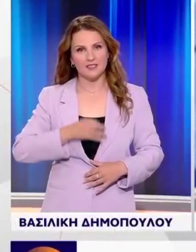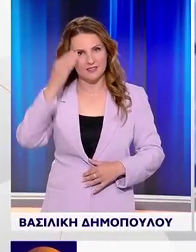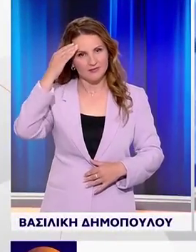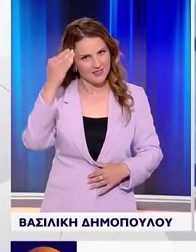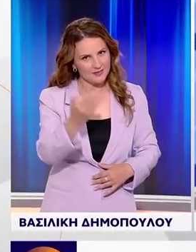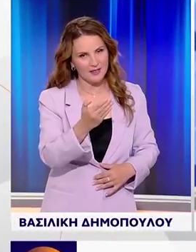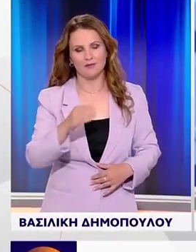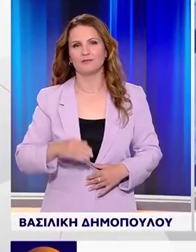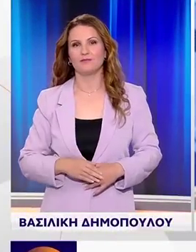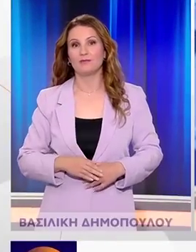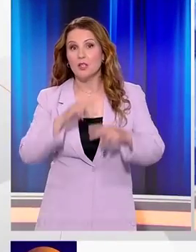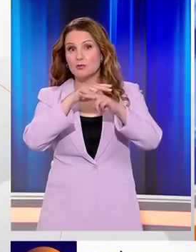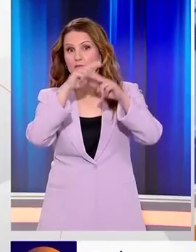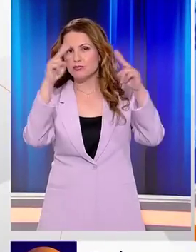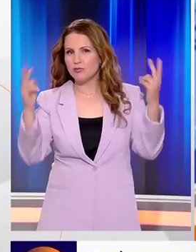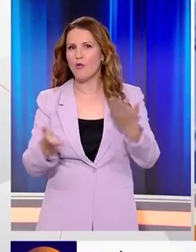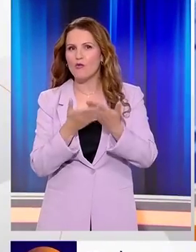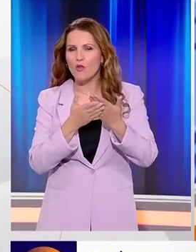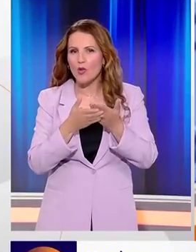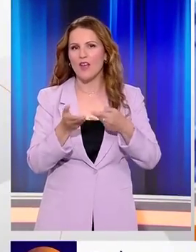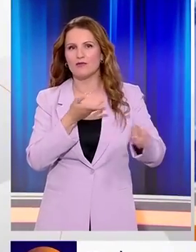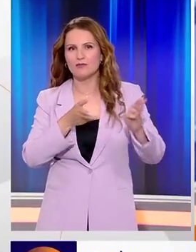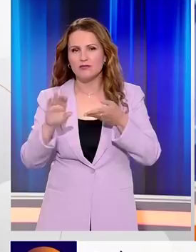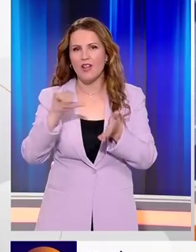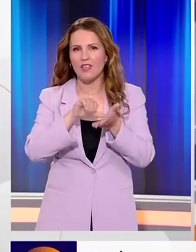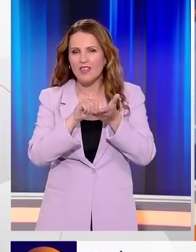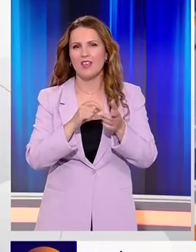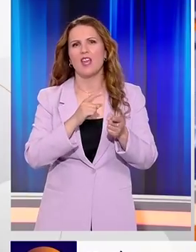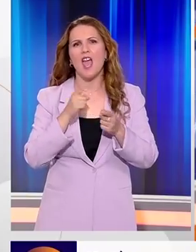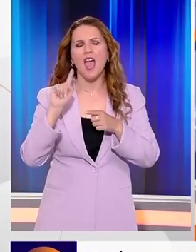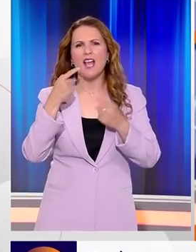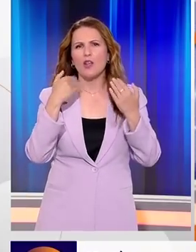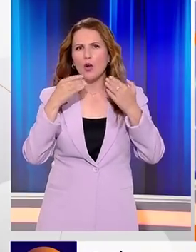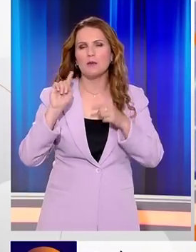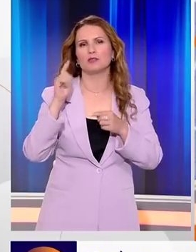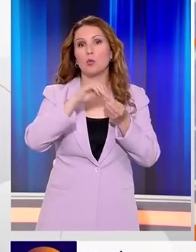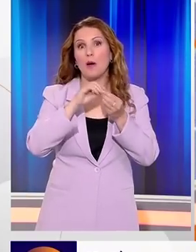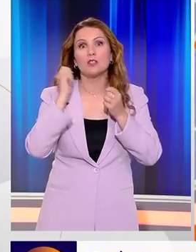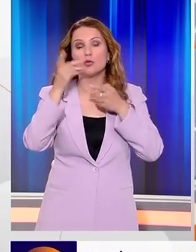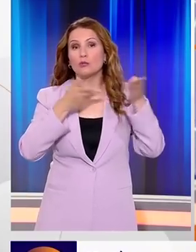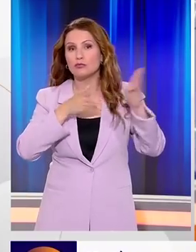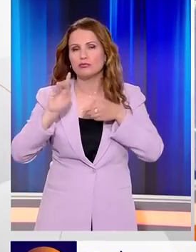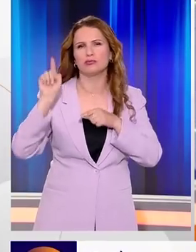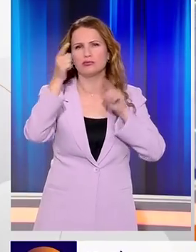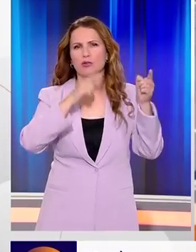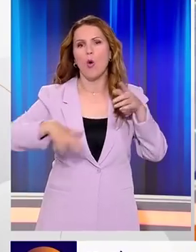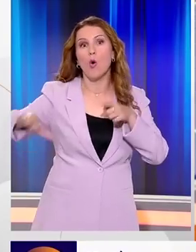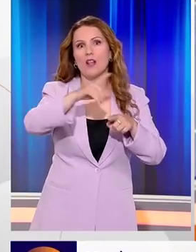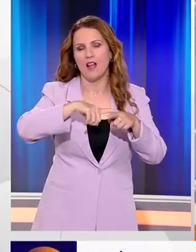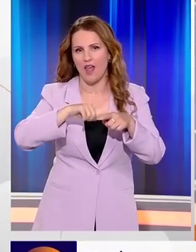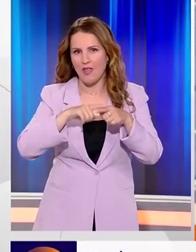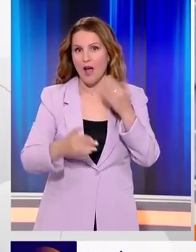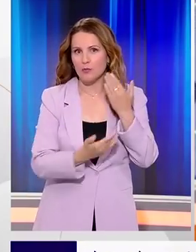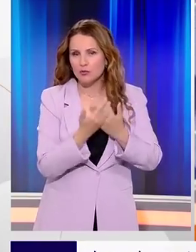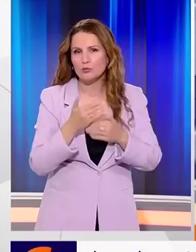Κυρίες και κύριοι, καλησπέρα σας. Με σύμμαχο τον καλό καιρό και με κάθε μέσο οι εκδρομές του ΠΑΣ ταξιδεύουν για διάφορους προορισμούς ανά την Ελλάδα.